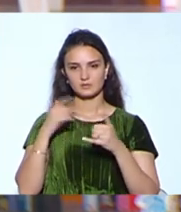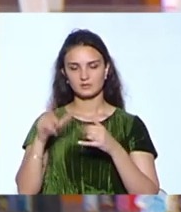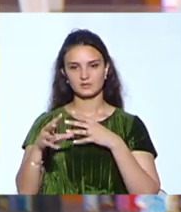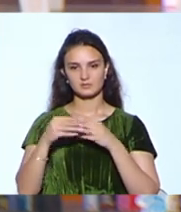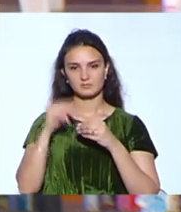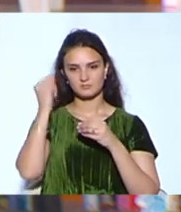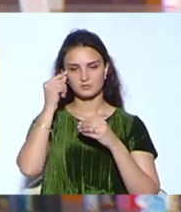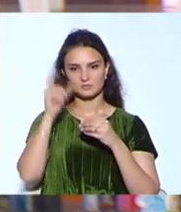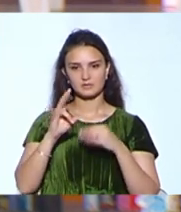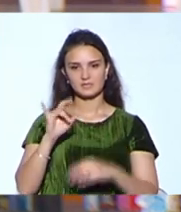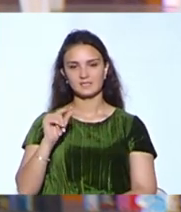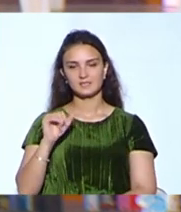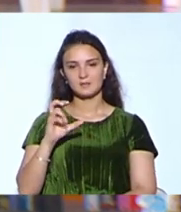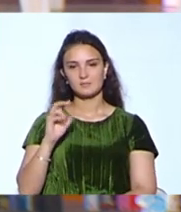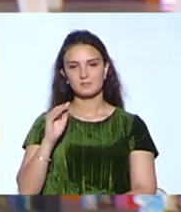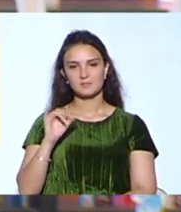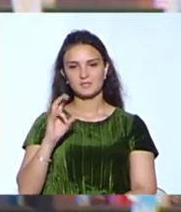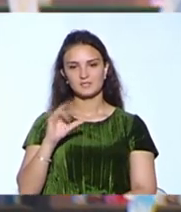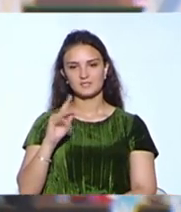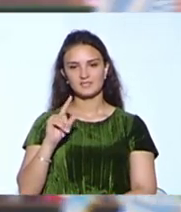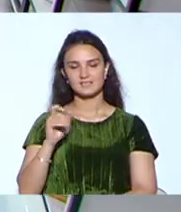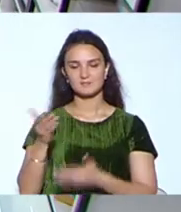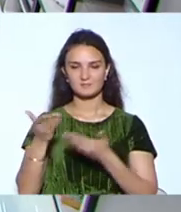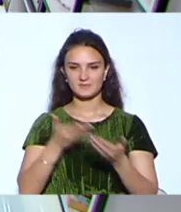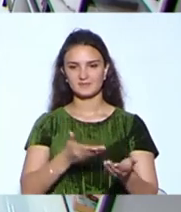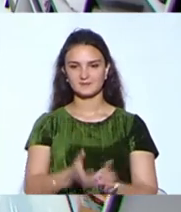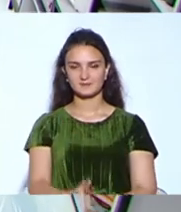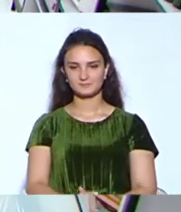ერთად, ფსიქოლოგ ნათია ფანჯიკიძესთან ერთად. ნათია, მობრძანდით.